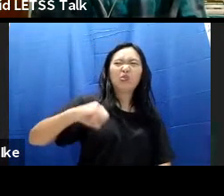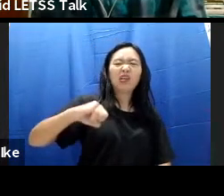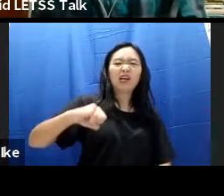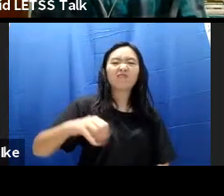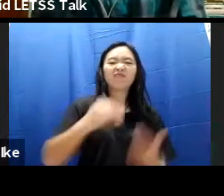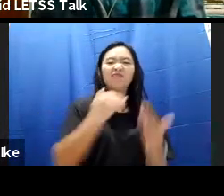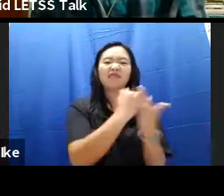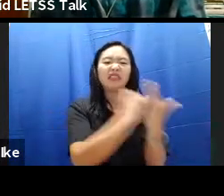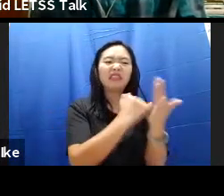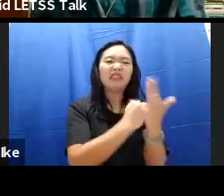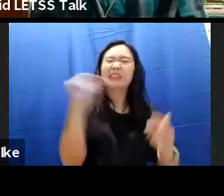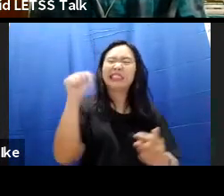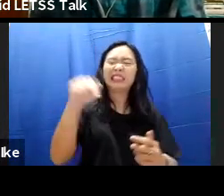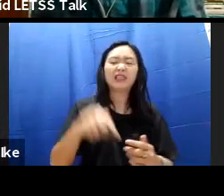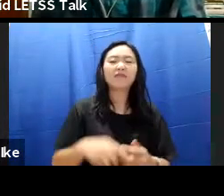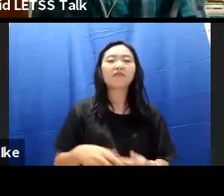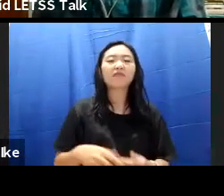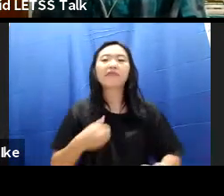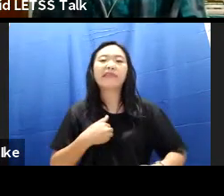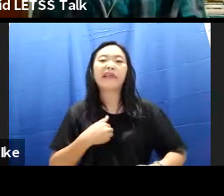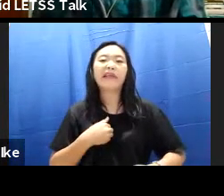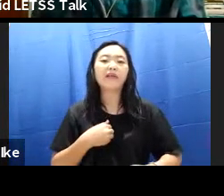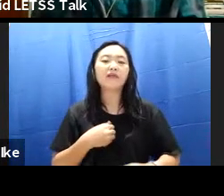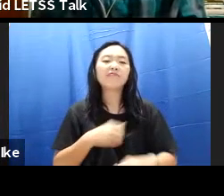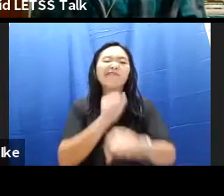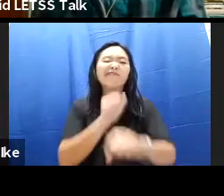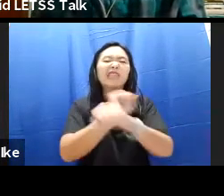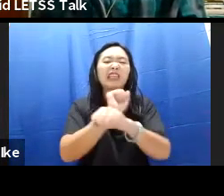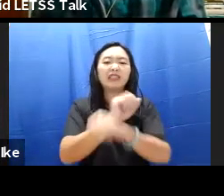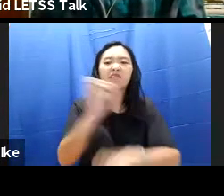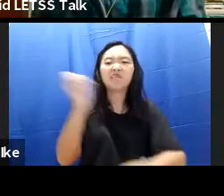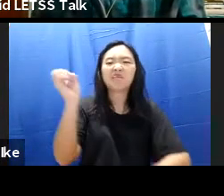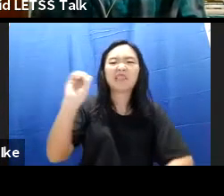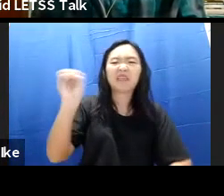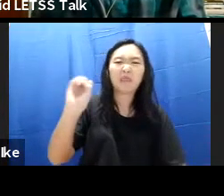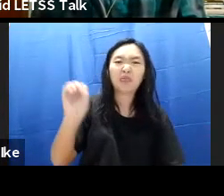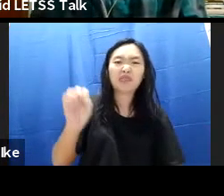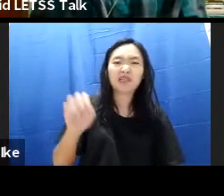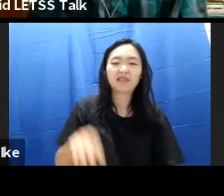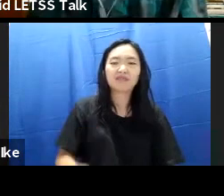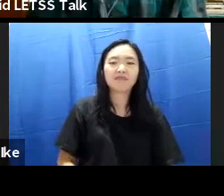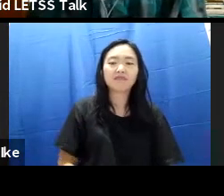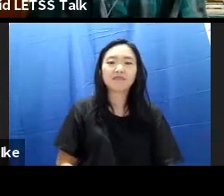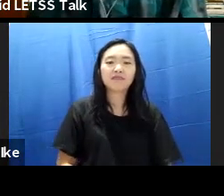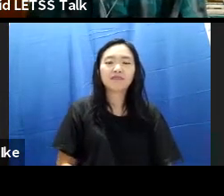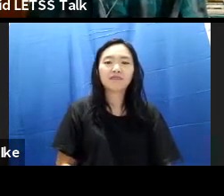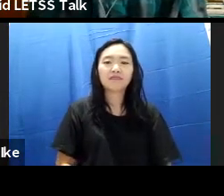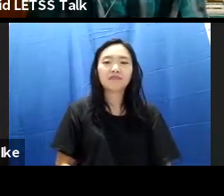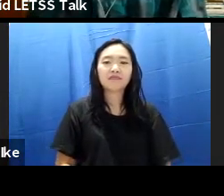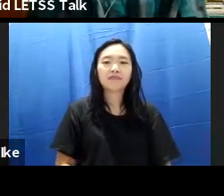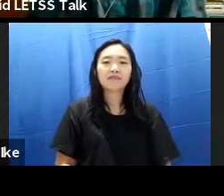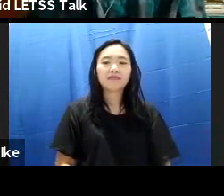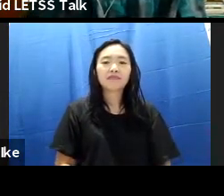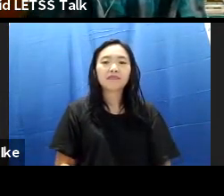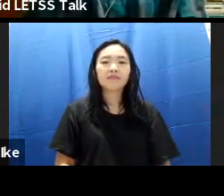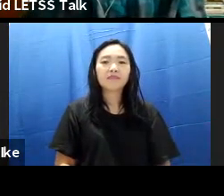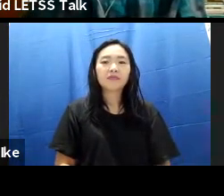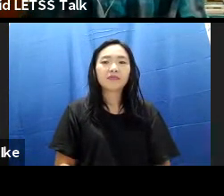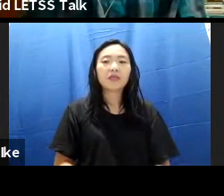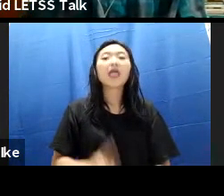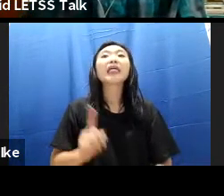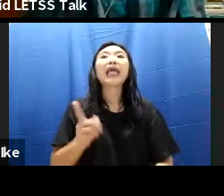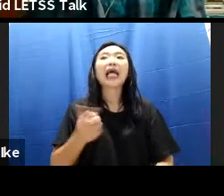saya nggak punya pekerjaan apa-apa waktu itu. Nah kalau misalnya saya sangat berencana seperti anak-anak